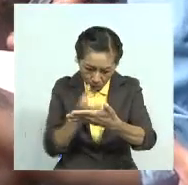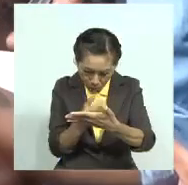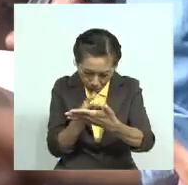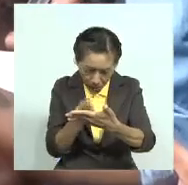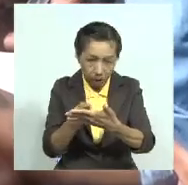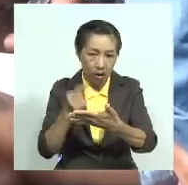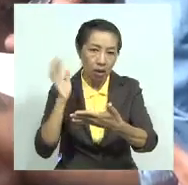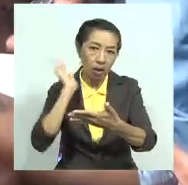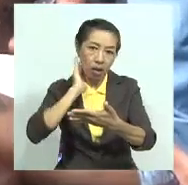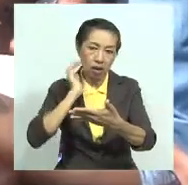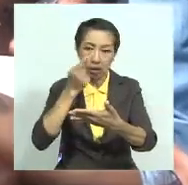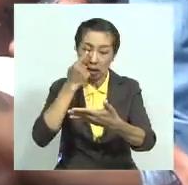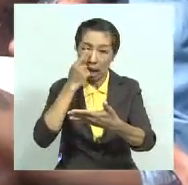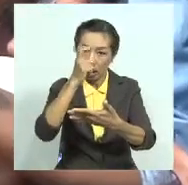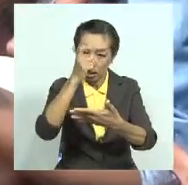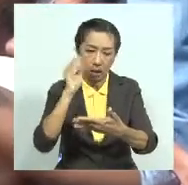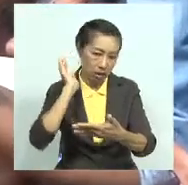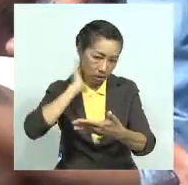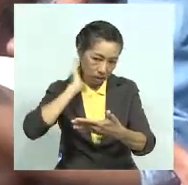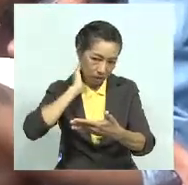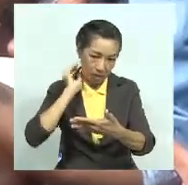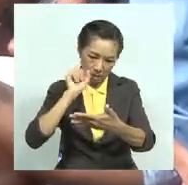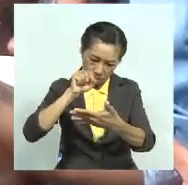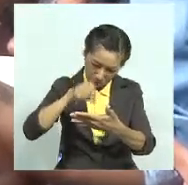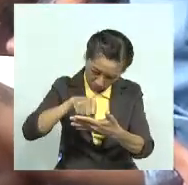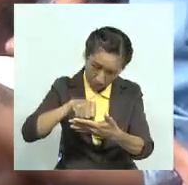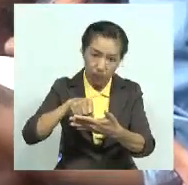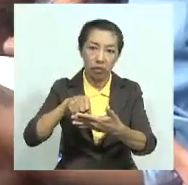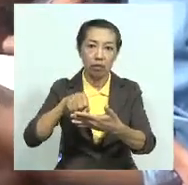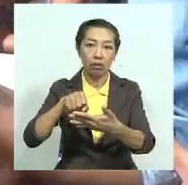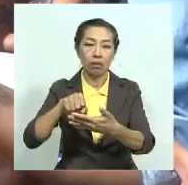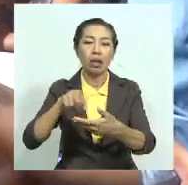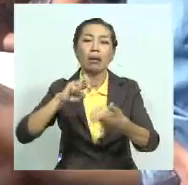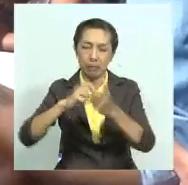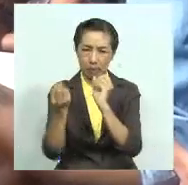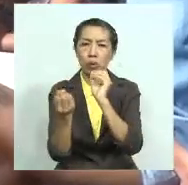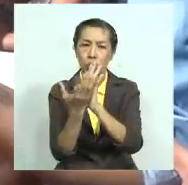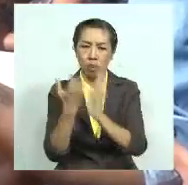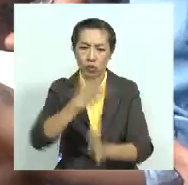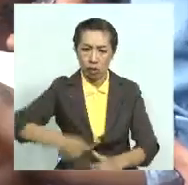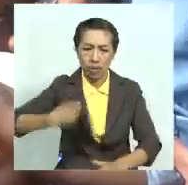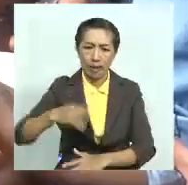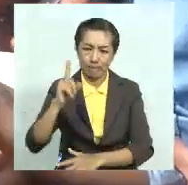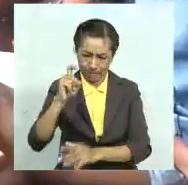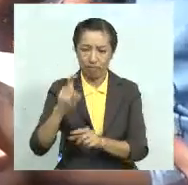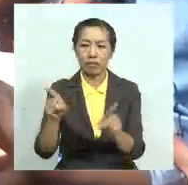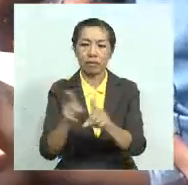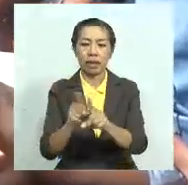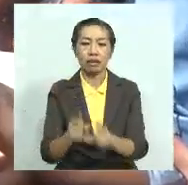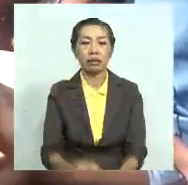ามากร่างกายเราก็ต้องยิ่งต้องแบกศีรษะมากขึ้นนั้นก็ทำให้สุขภาพถูกกระทบกระเ